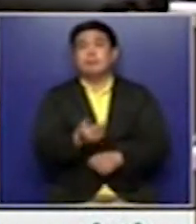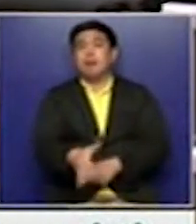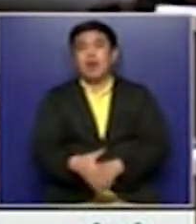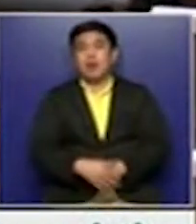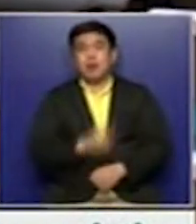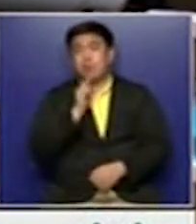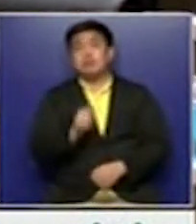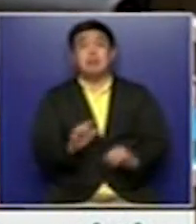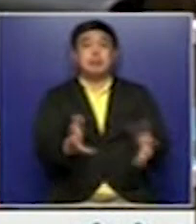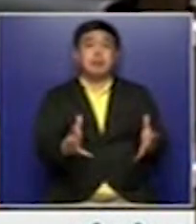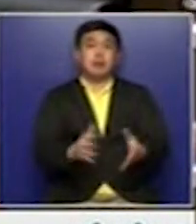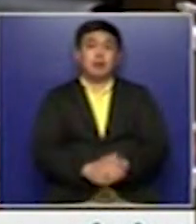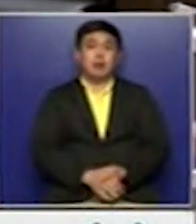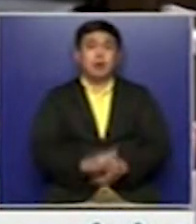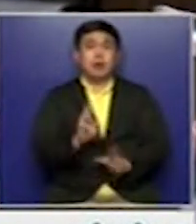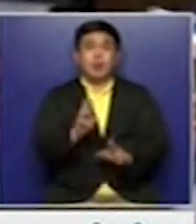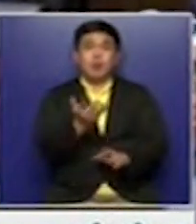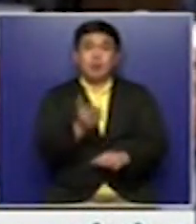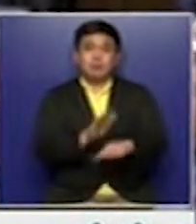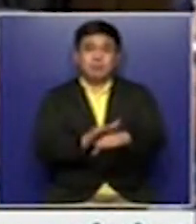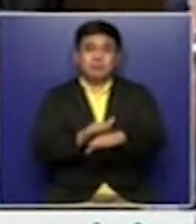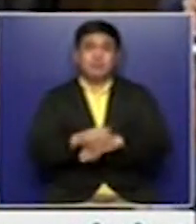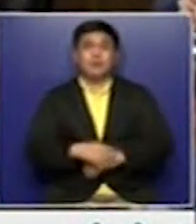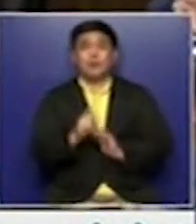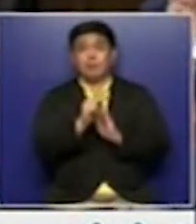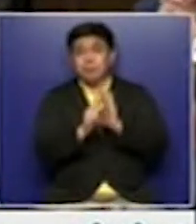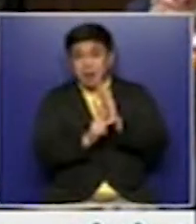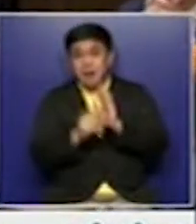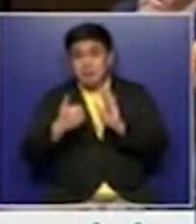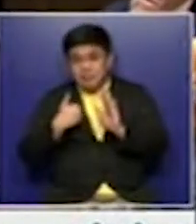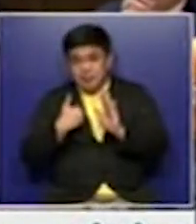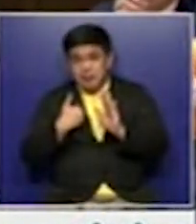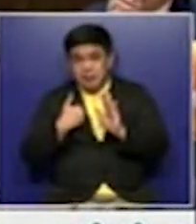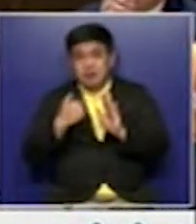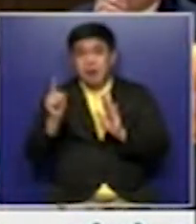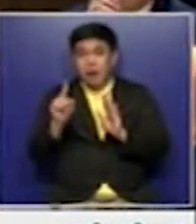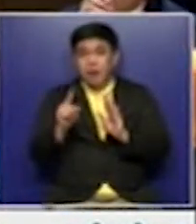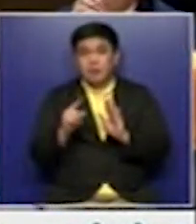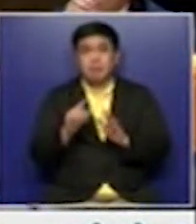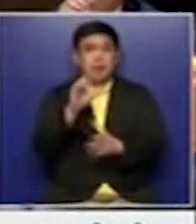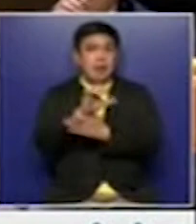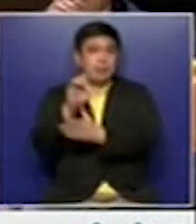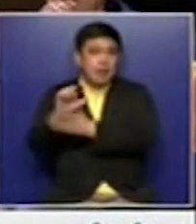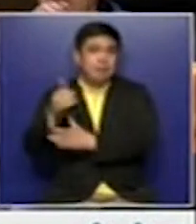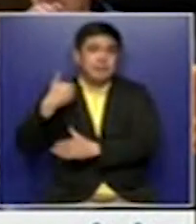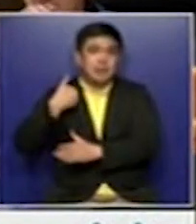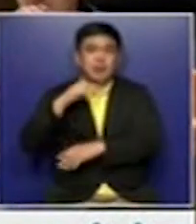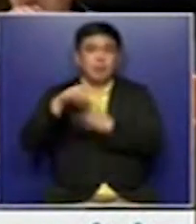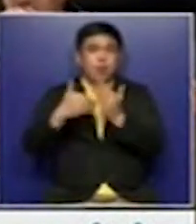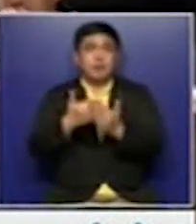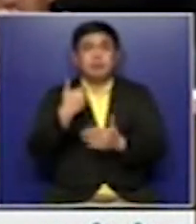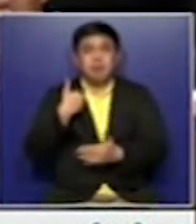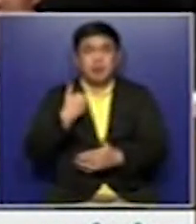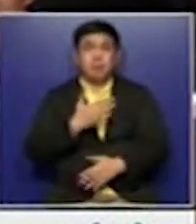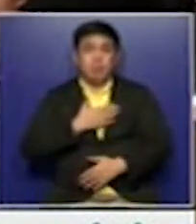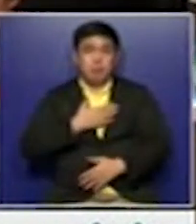ไม่ได้สั่งเนี่ยระวังตัวบ้างก็แล้วกันกฎหมายมันมีผลบังคับใช้หมดอะทุกคนเนี่ยแม้กระทั่งผม